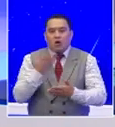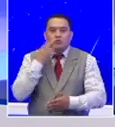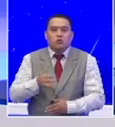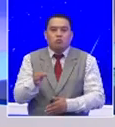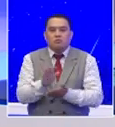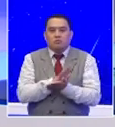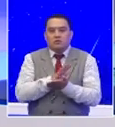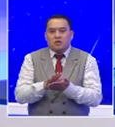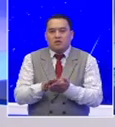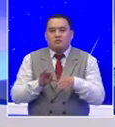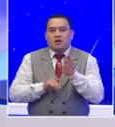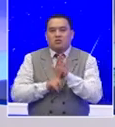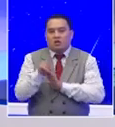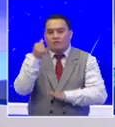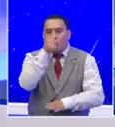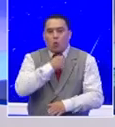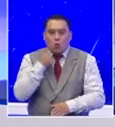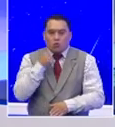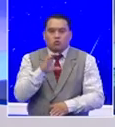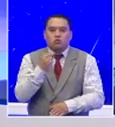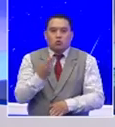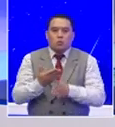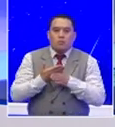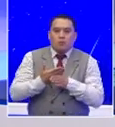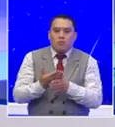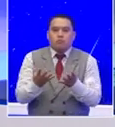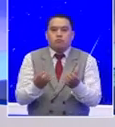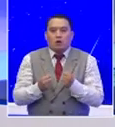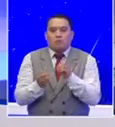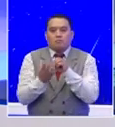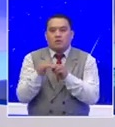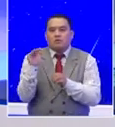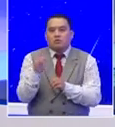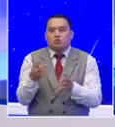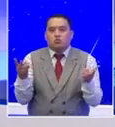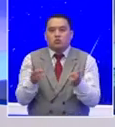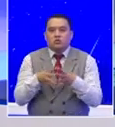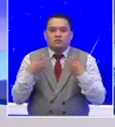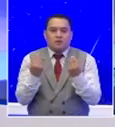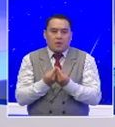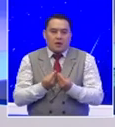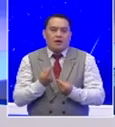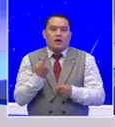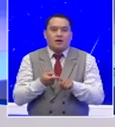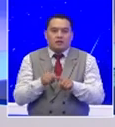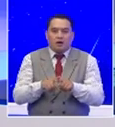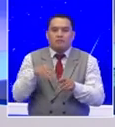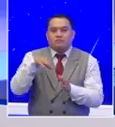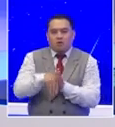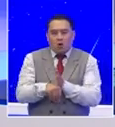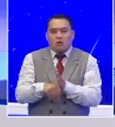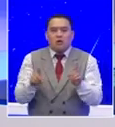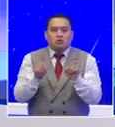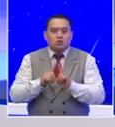Алматинской области с начала года. Тем самым социальную помощь получили порядка 15 тысяч нуждающихся семей. Вклад